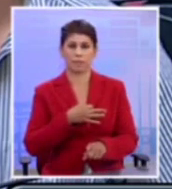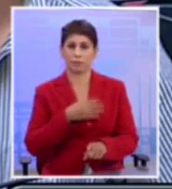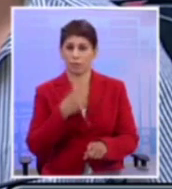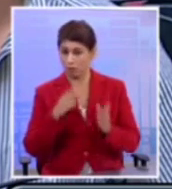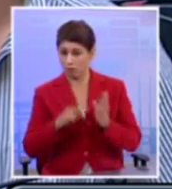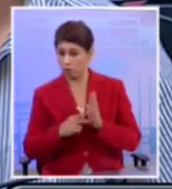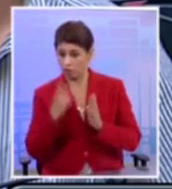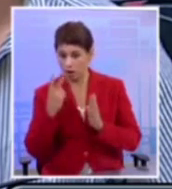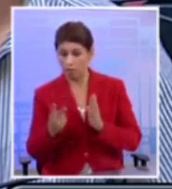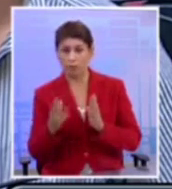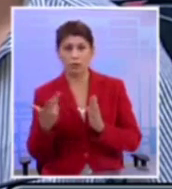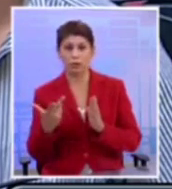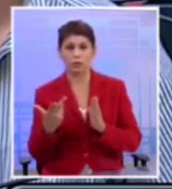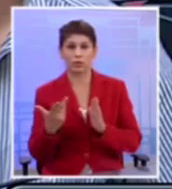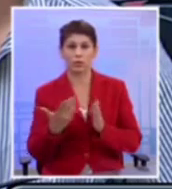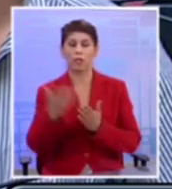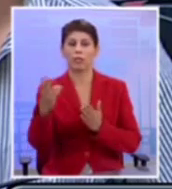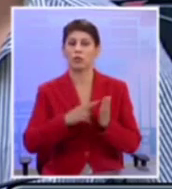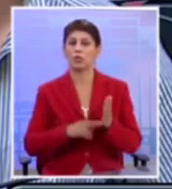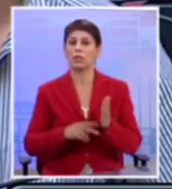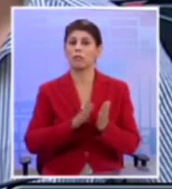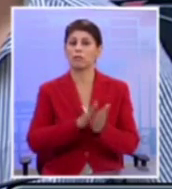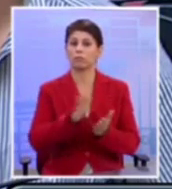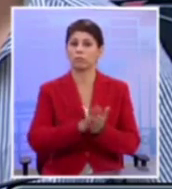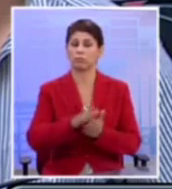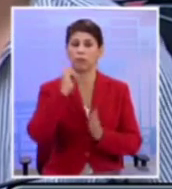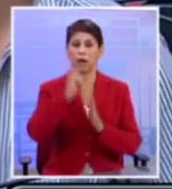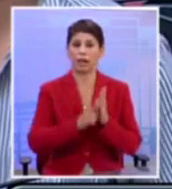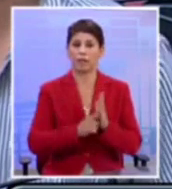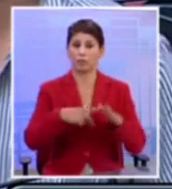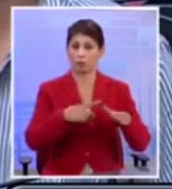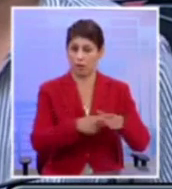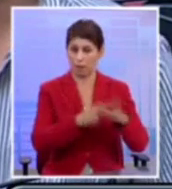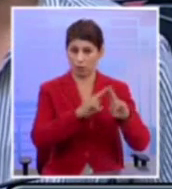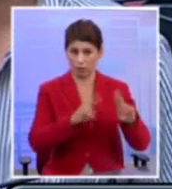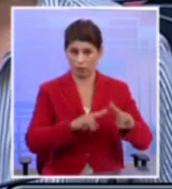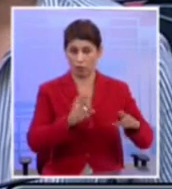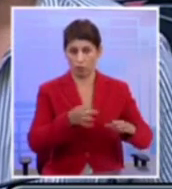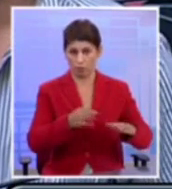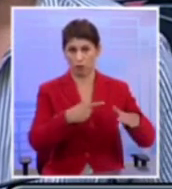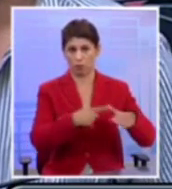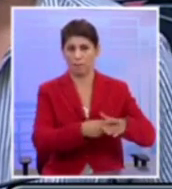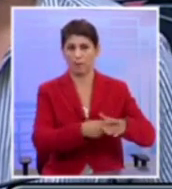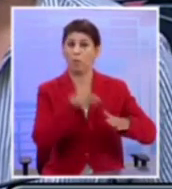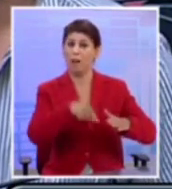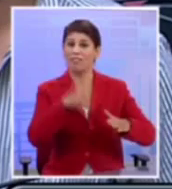την προσοχή ότι δημοσιευόταν έκθεση του Ταμείου με την